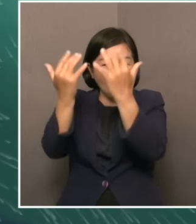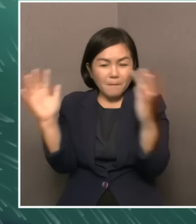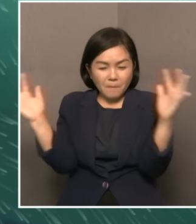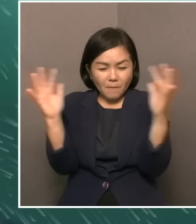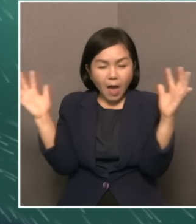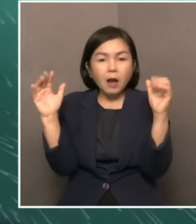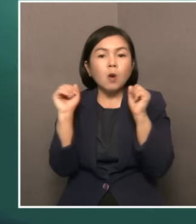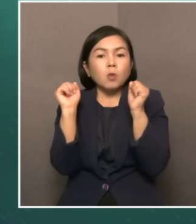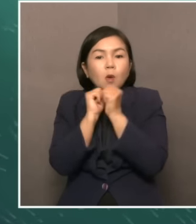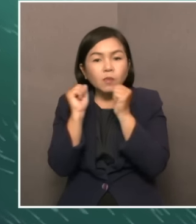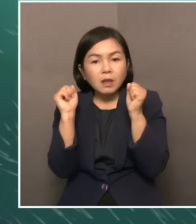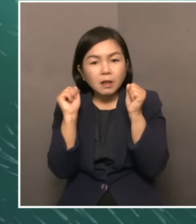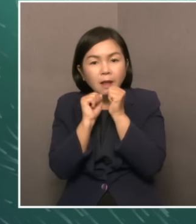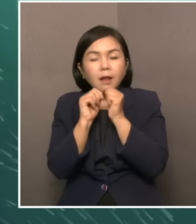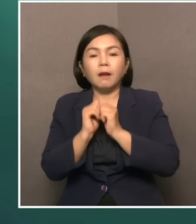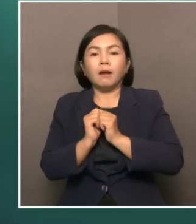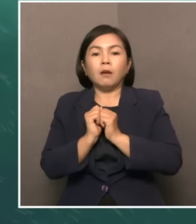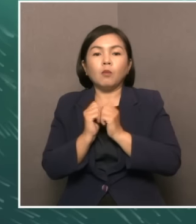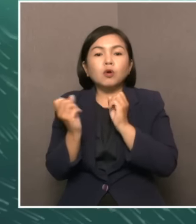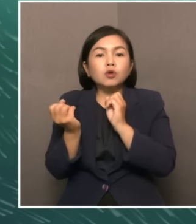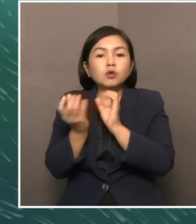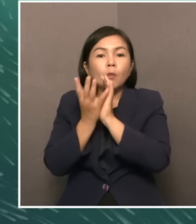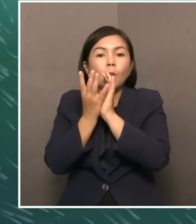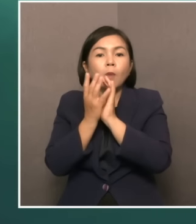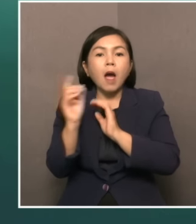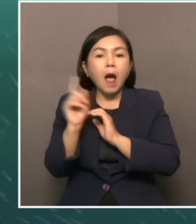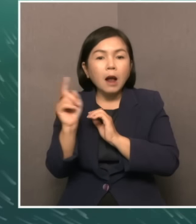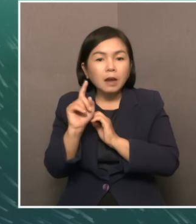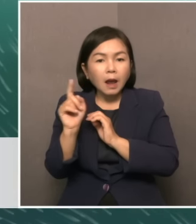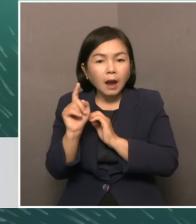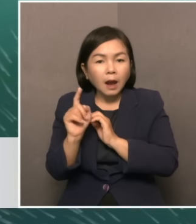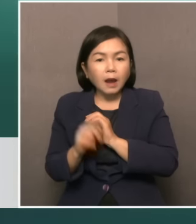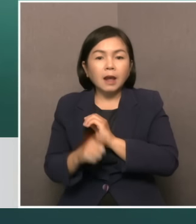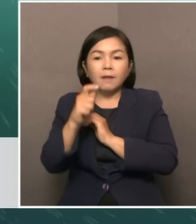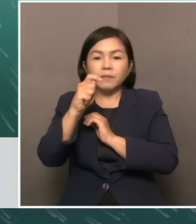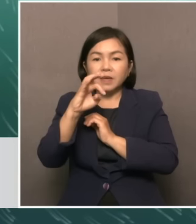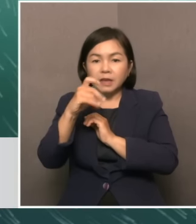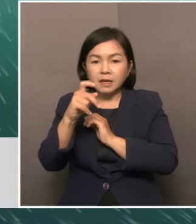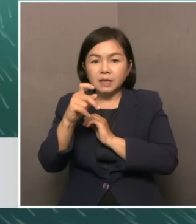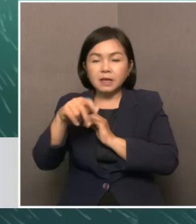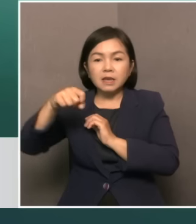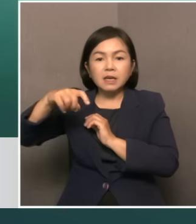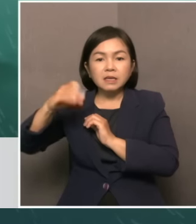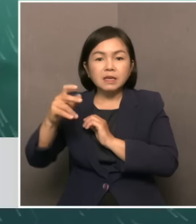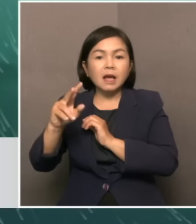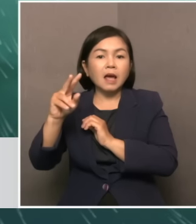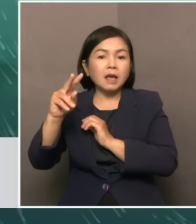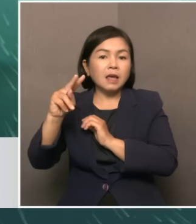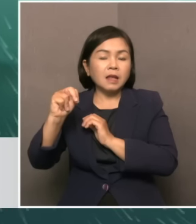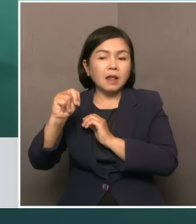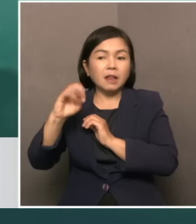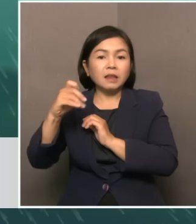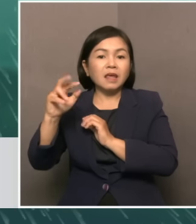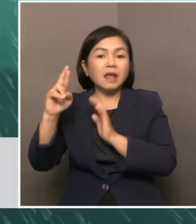ฤดูหนาวและอากาศเย็นกำลังนำพาหิมะมาสู่จังหวัดอิชิกาวะนิงาตะและพื้นที่อื่นๆด้วยครับคาดว่าจะมี